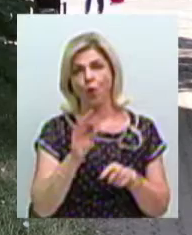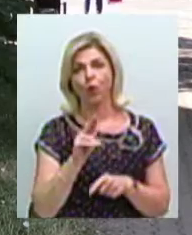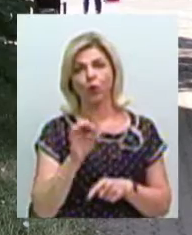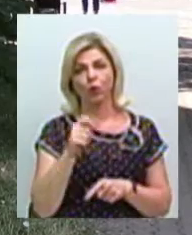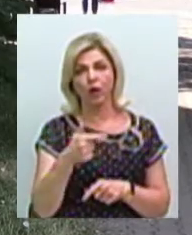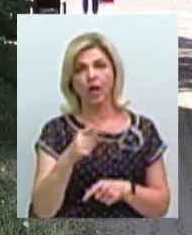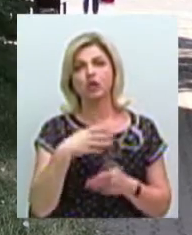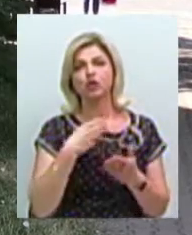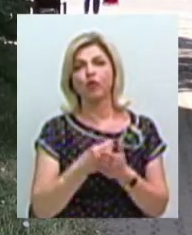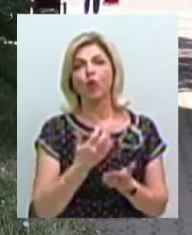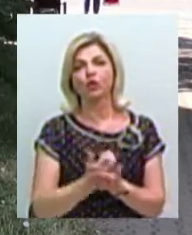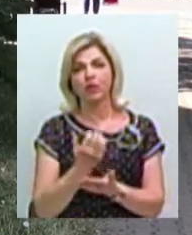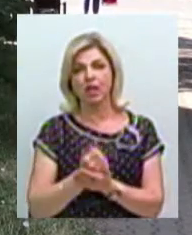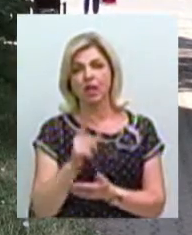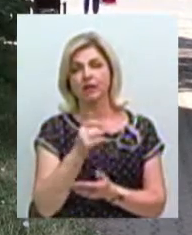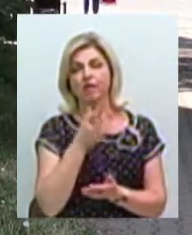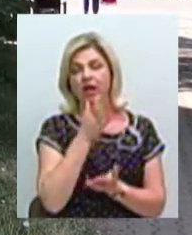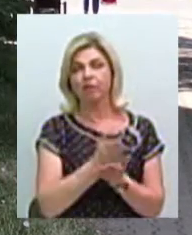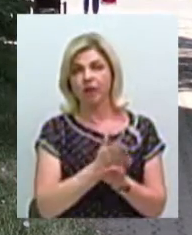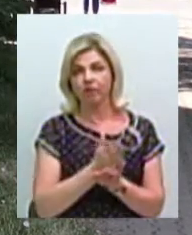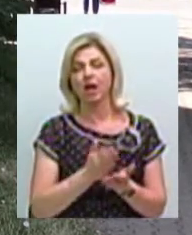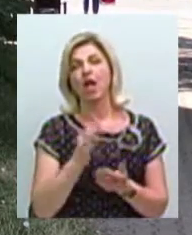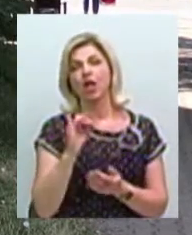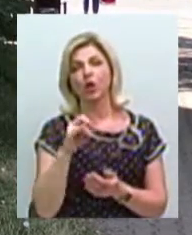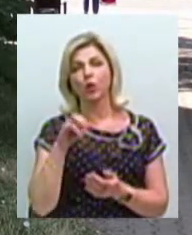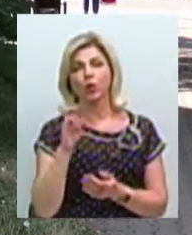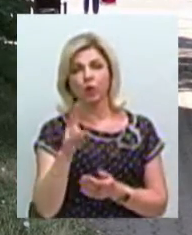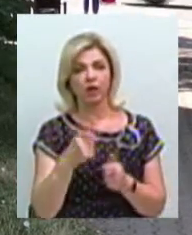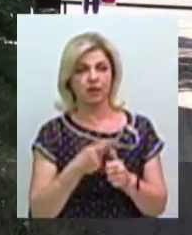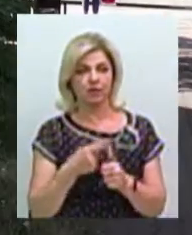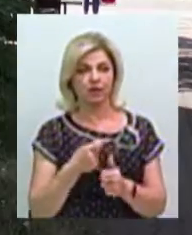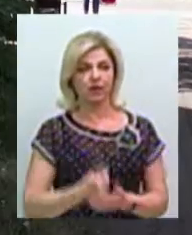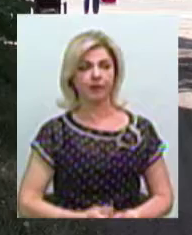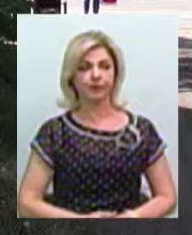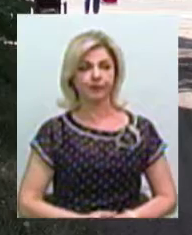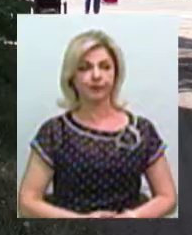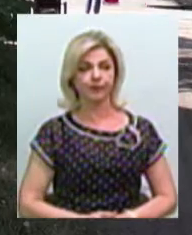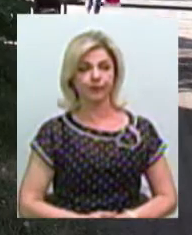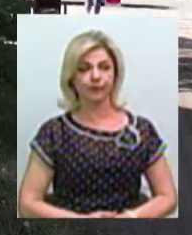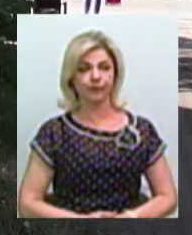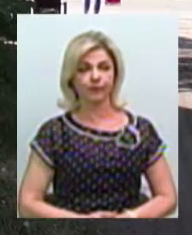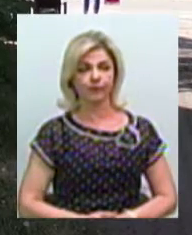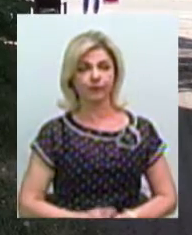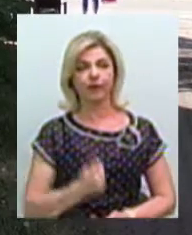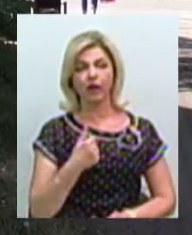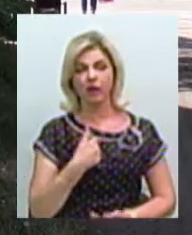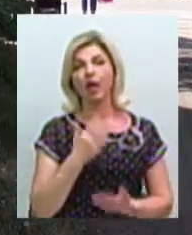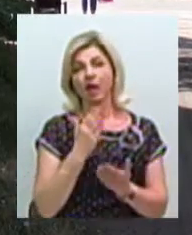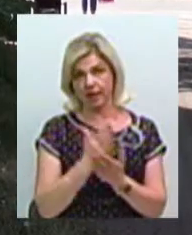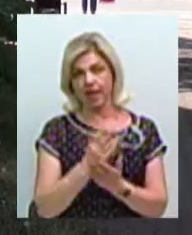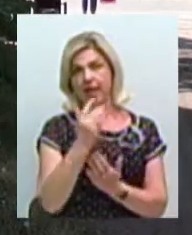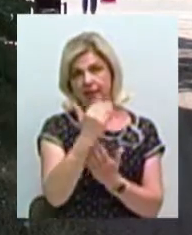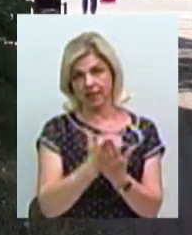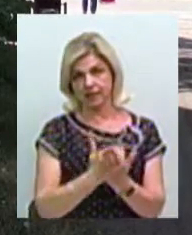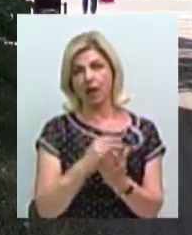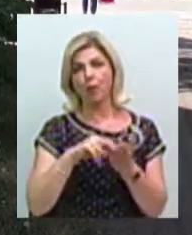за період каденції Артем Ілюк називає наступне. Є ряд проєктів, касаємо. Є низка проєктів, які